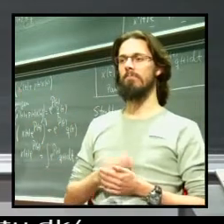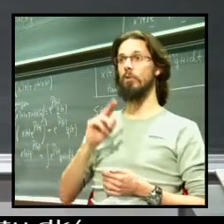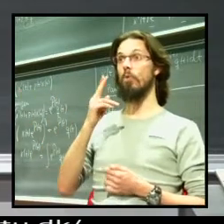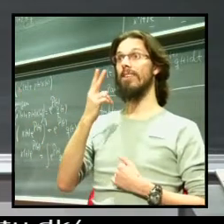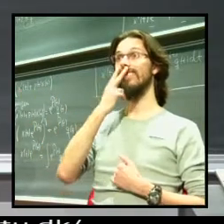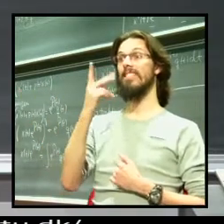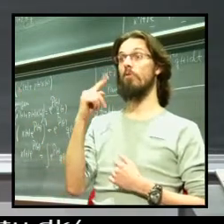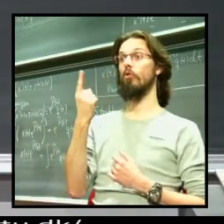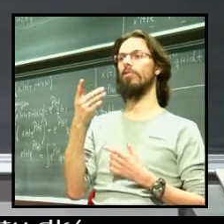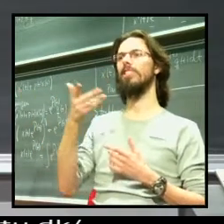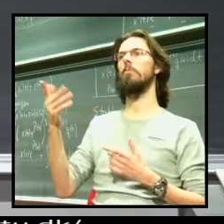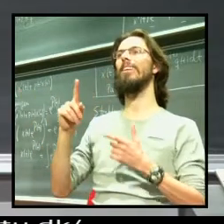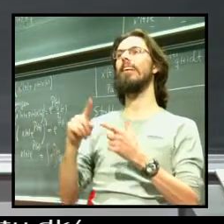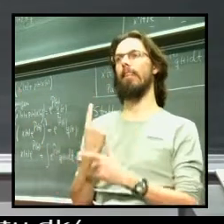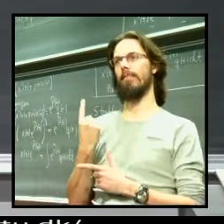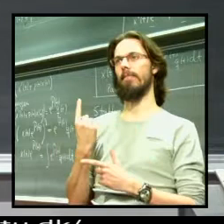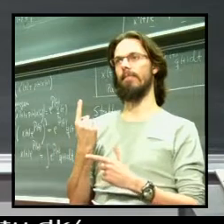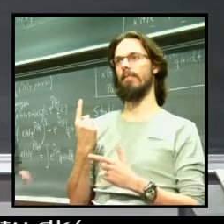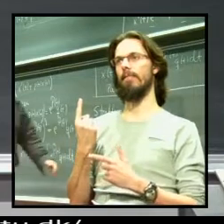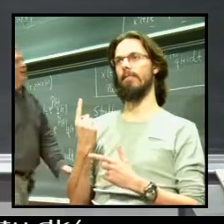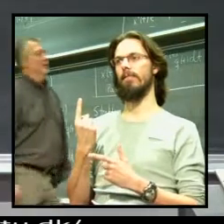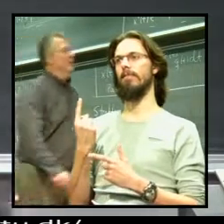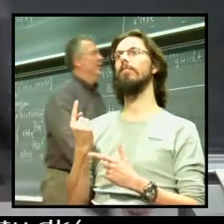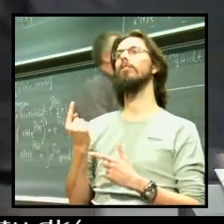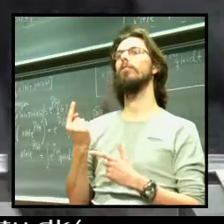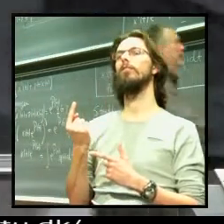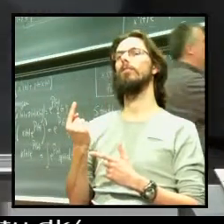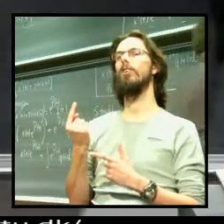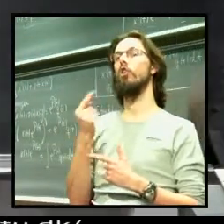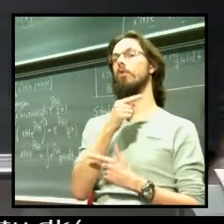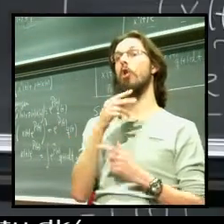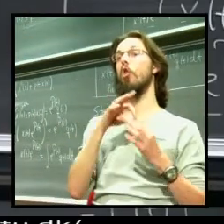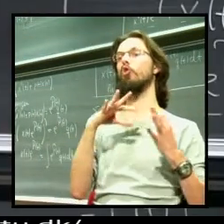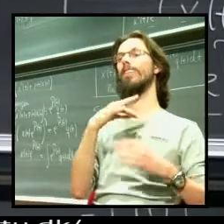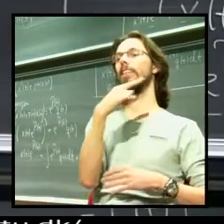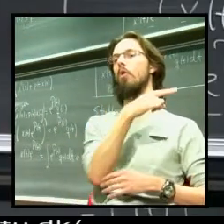vores eksempel igen, og går hen og løser det herhenne. Så